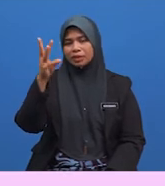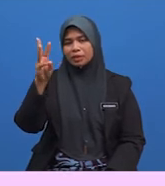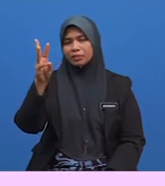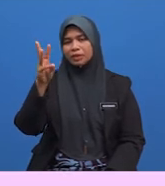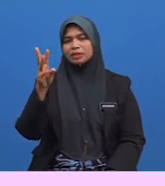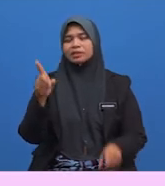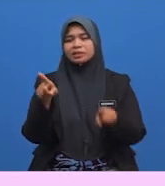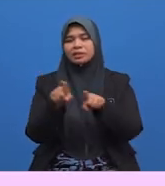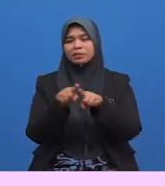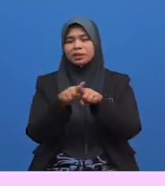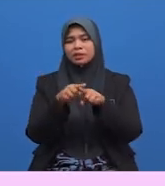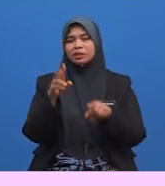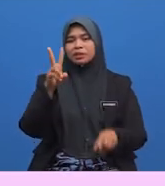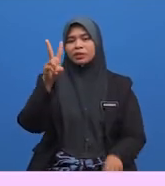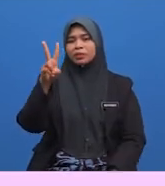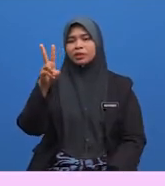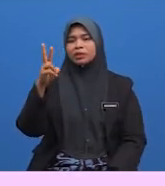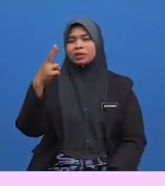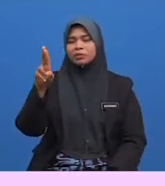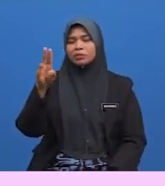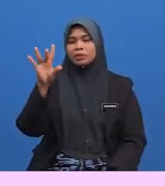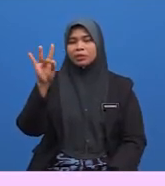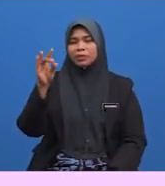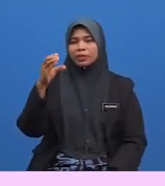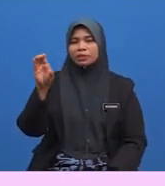616 sama dengan